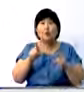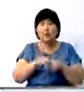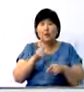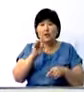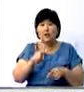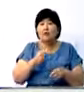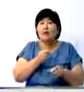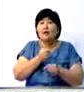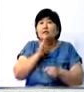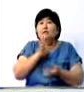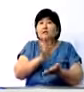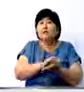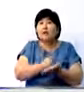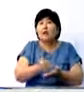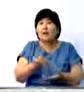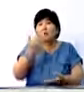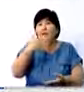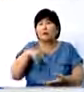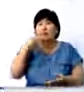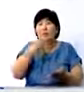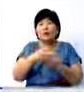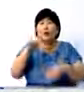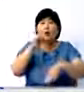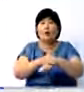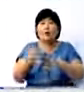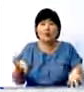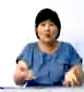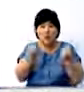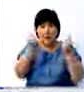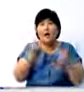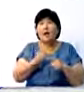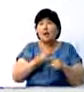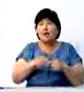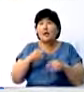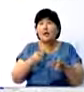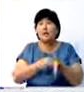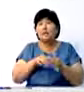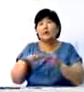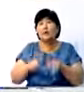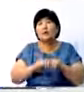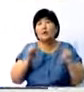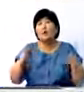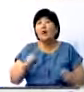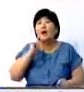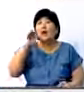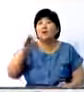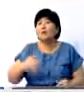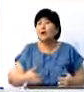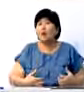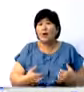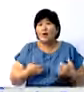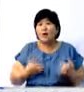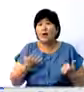кенттің тұрғыны зорлайын деп жатқанда келін үстінен түсіп құтқарып үлгерген. Бұған қатысты қылмыстық іс қозғалып тергеу жүруде. Ал жасөспірім қатты қорқып